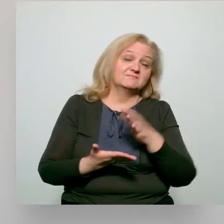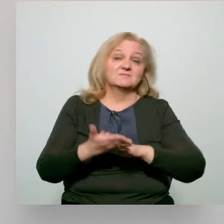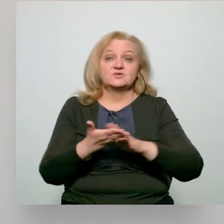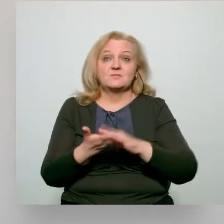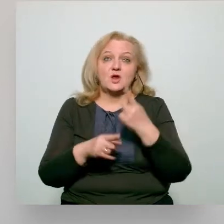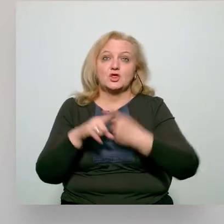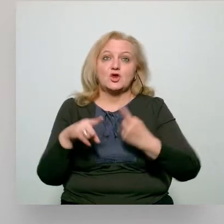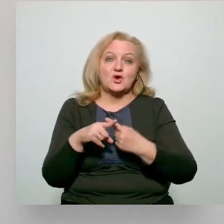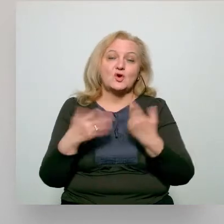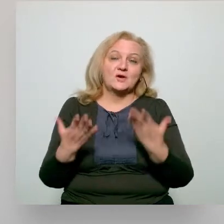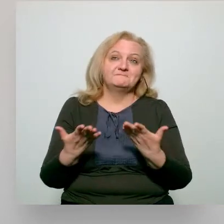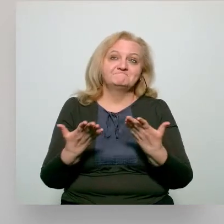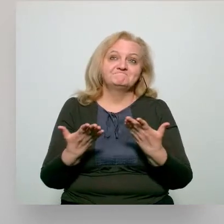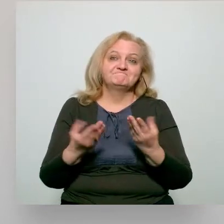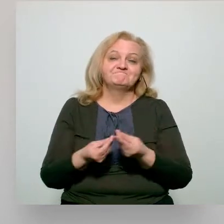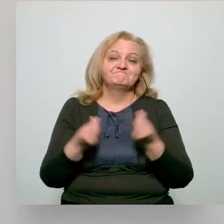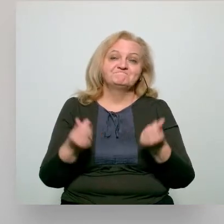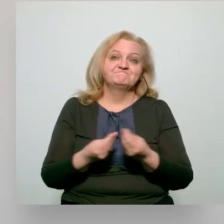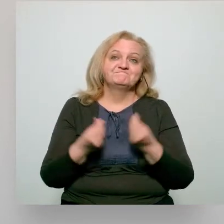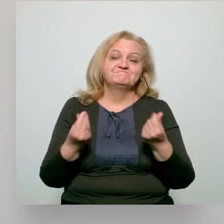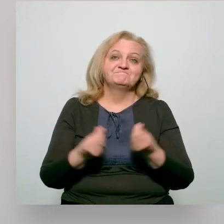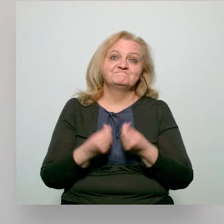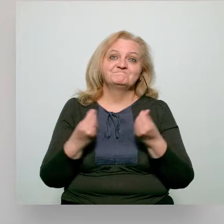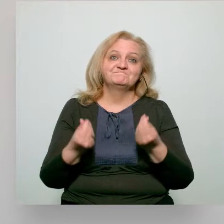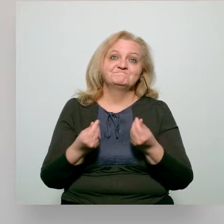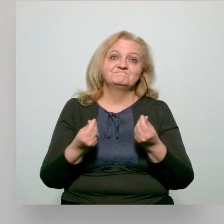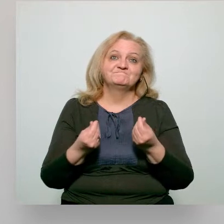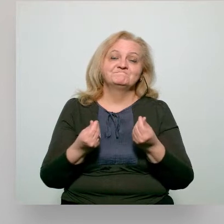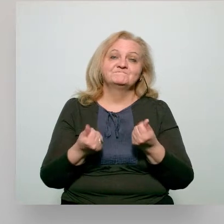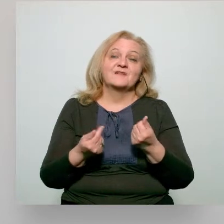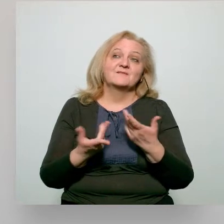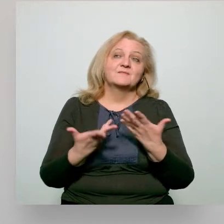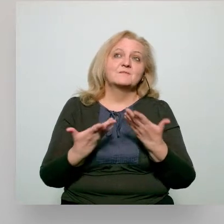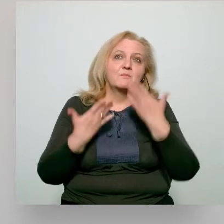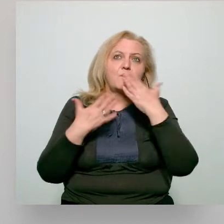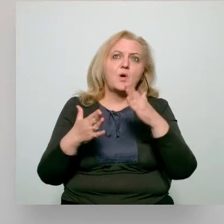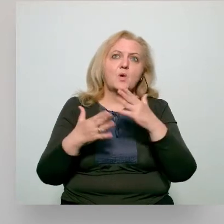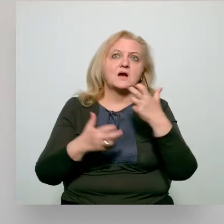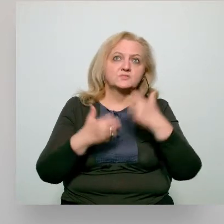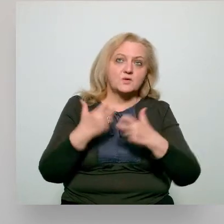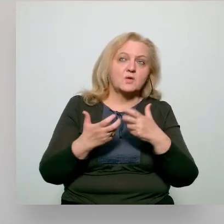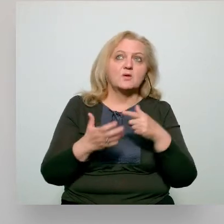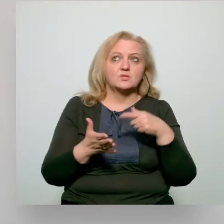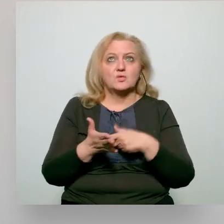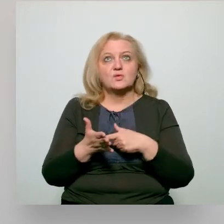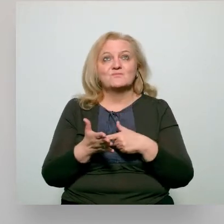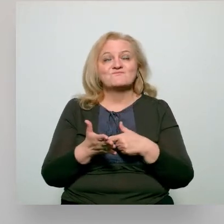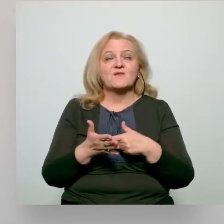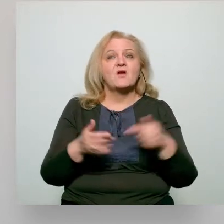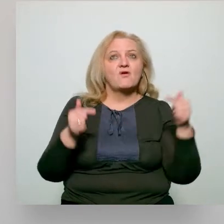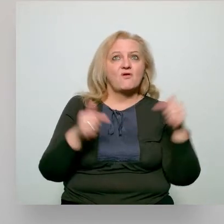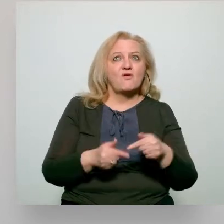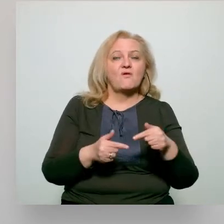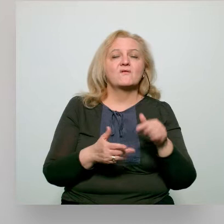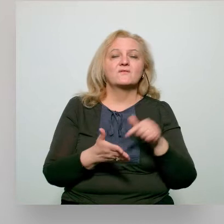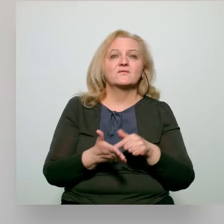no troszkę tak dla żeby no, problematyzować tę sytuację, czy ten konflikt jest właśnie